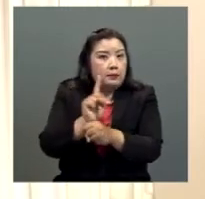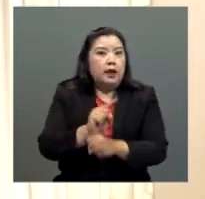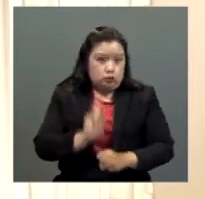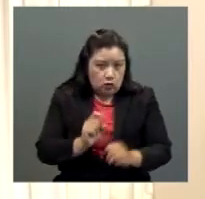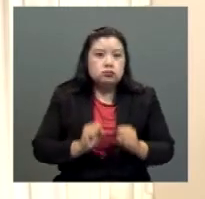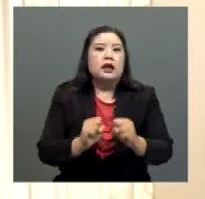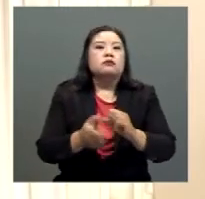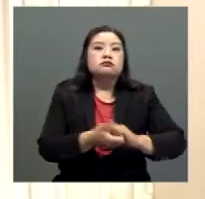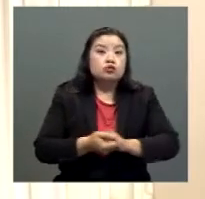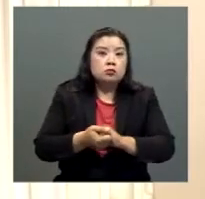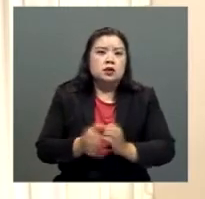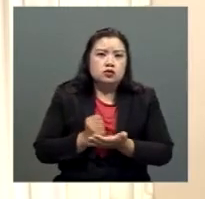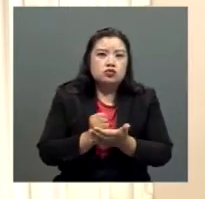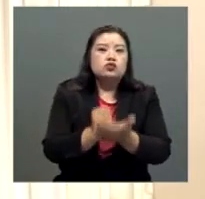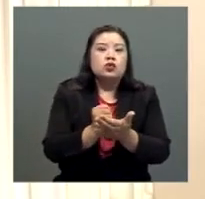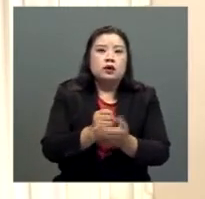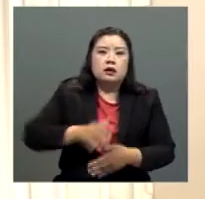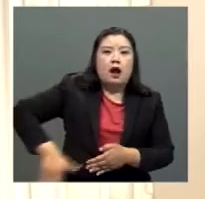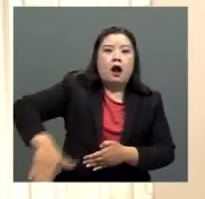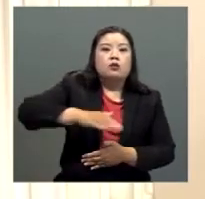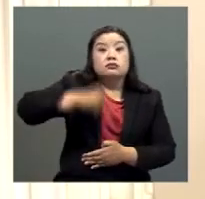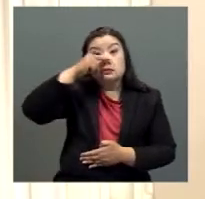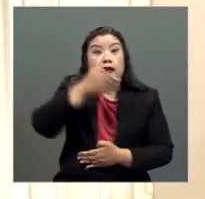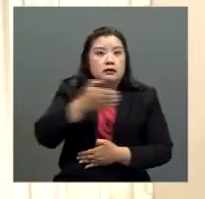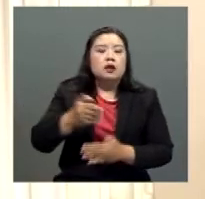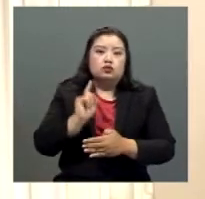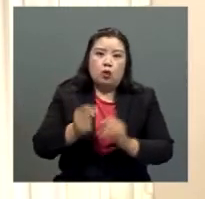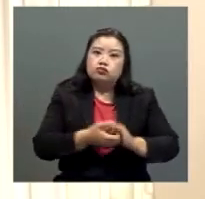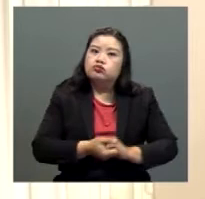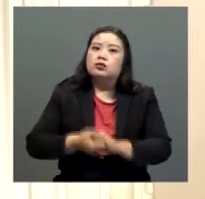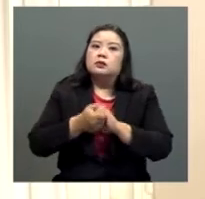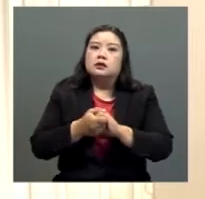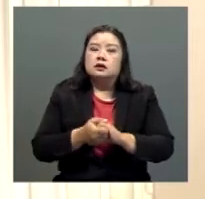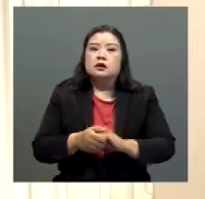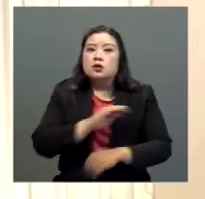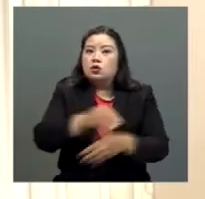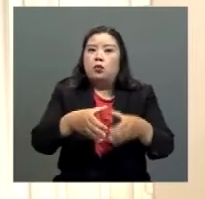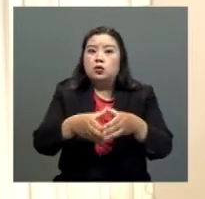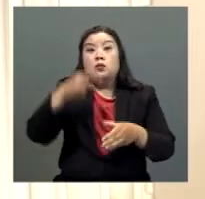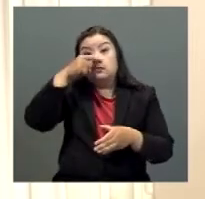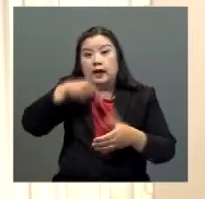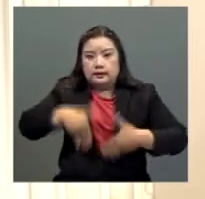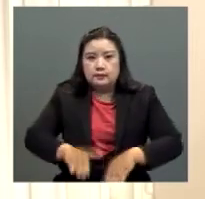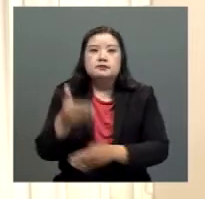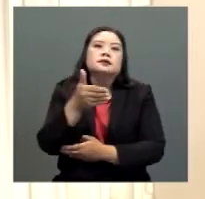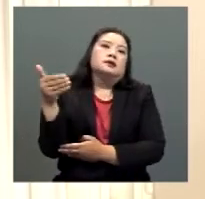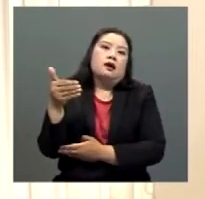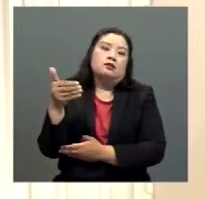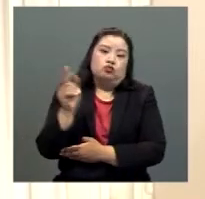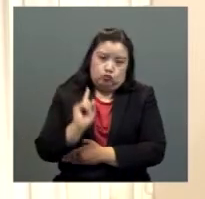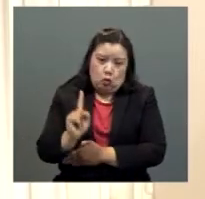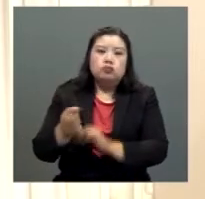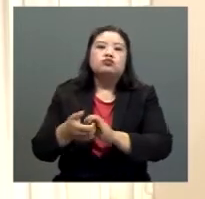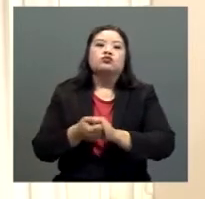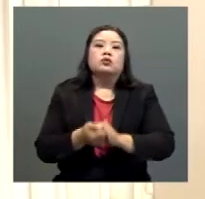ยกันแบบเป็นหนึ่งเดียวทั้งประเทศเราทุกคนจะต้องเป็นทีมประเทศไทยด้วยกันเราจะต้องหาความร่วม